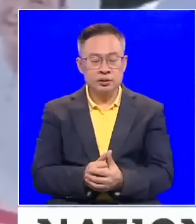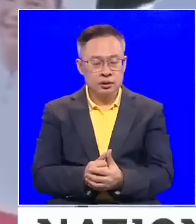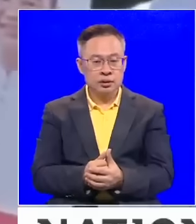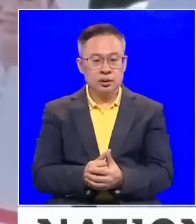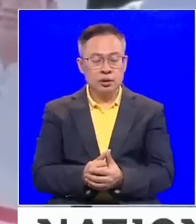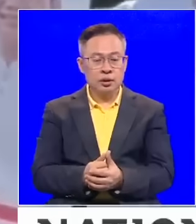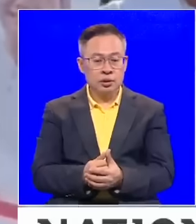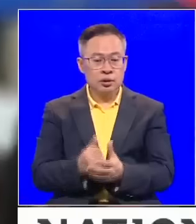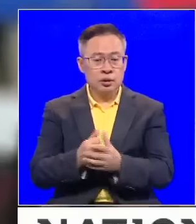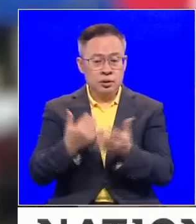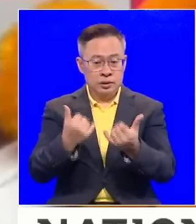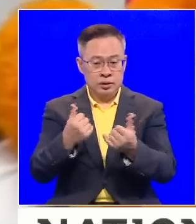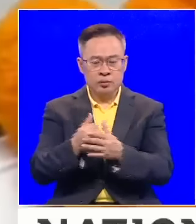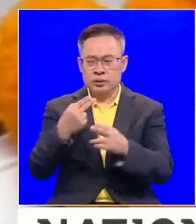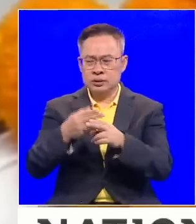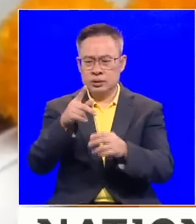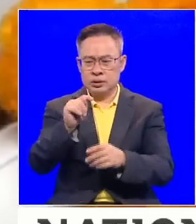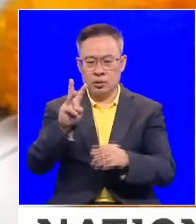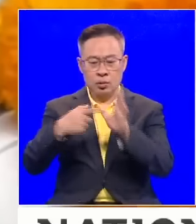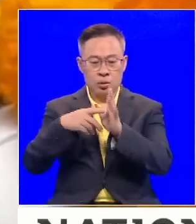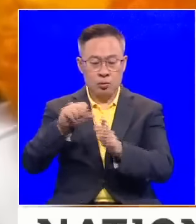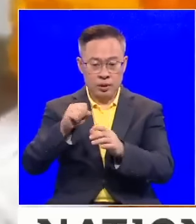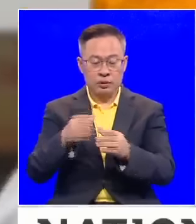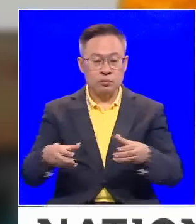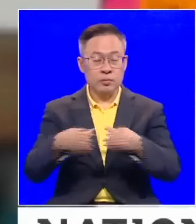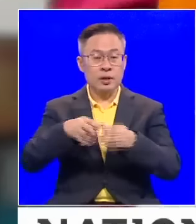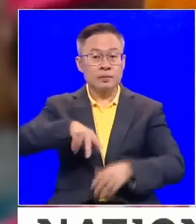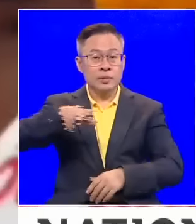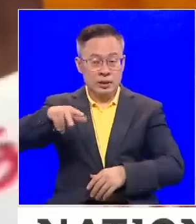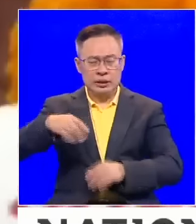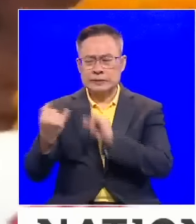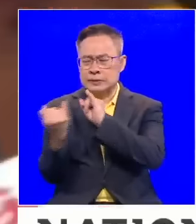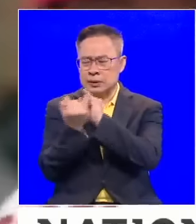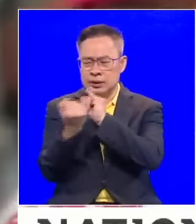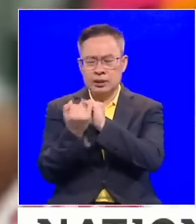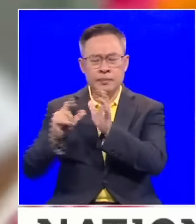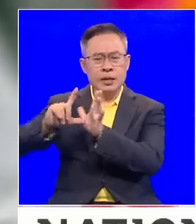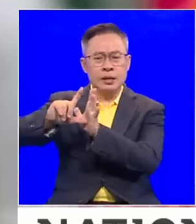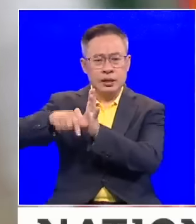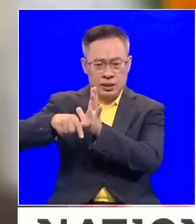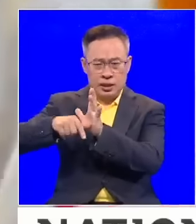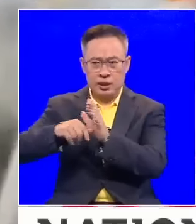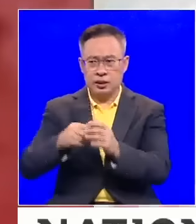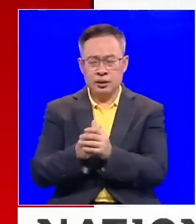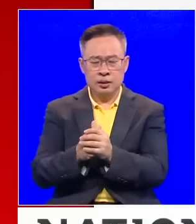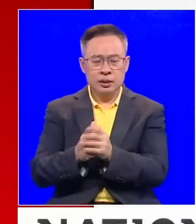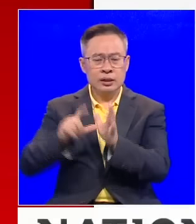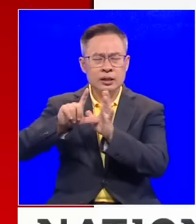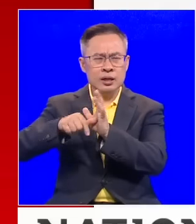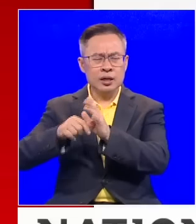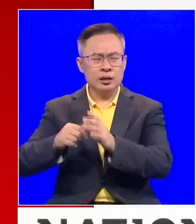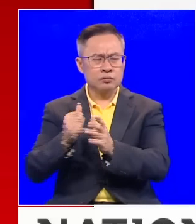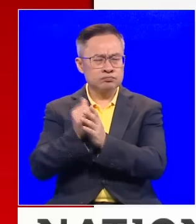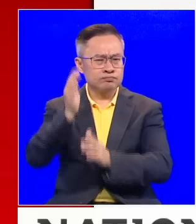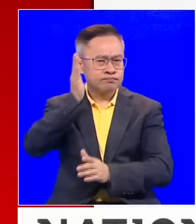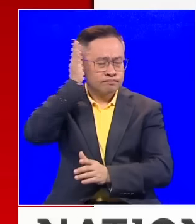ของร้อยเอกธรรมนัสพรหมเผ่ารัฐมนตรีว่าการกระทรวงเกษตรและสหกรณ์แล้วก็เป็นเลขาของพปชรด้วยอันนี้ก็ลงสมัครแทนนายอัค